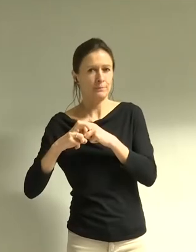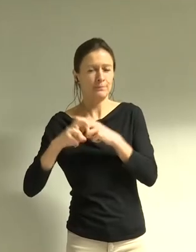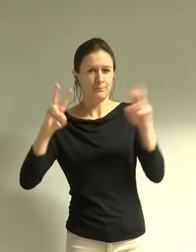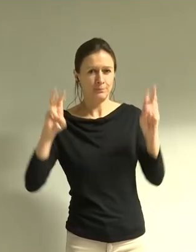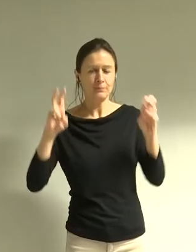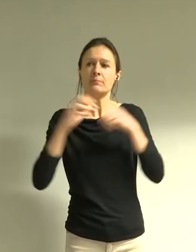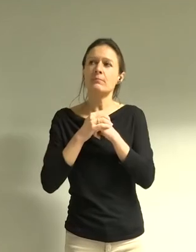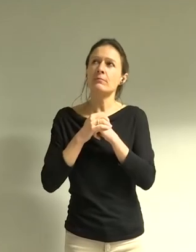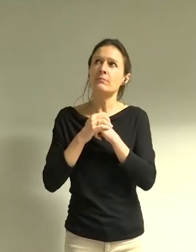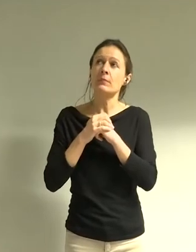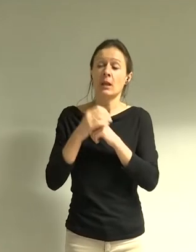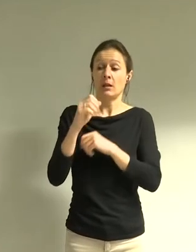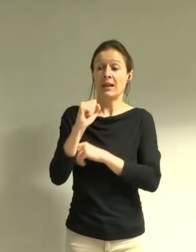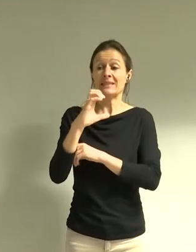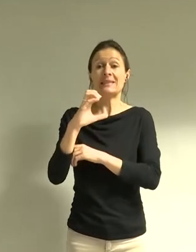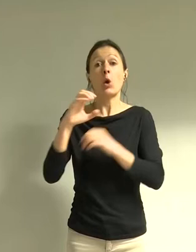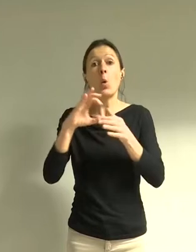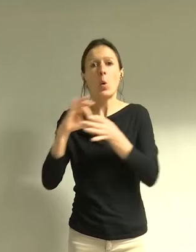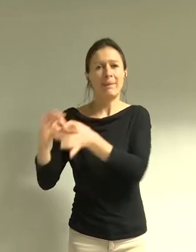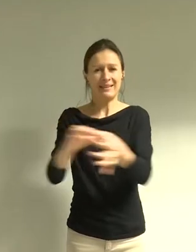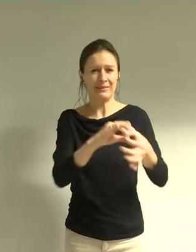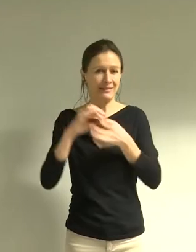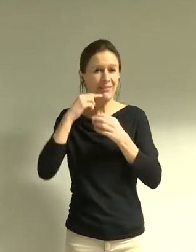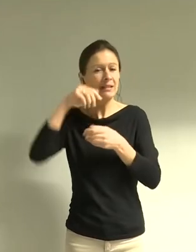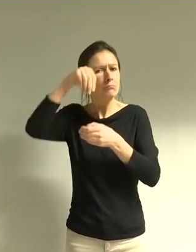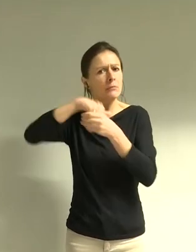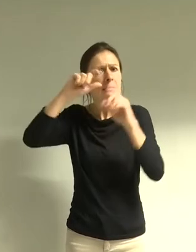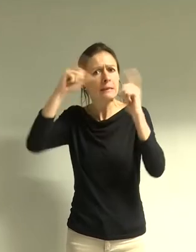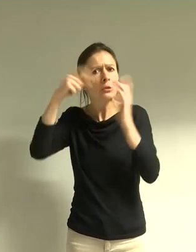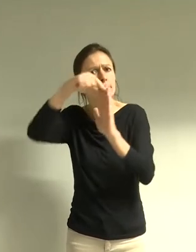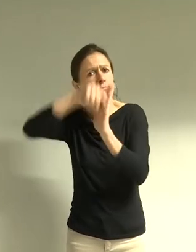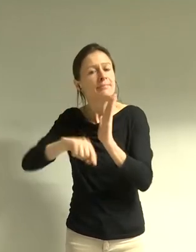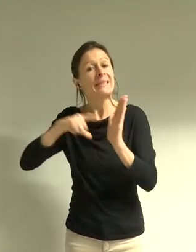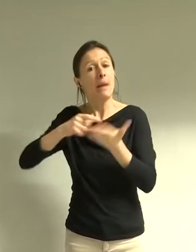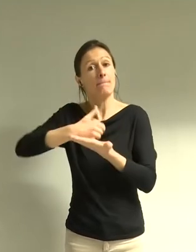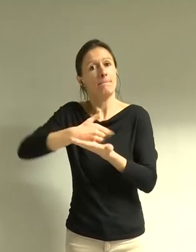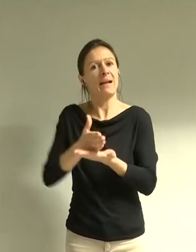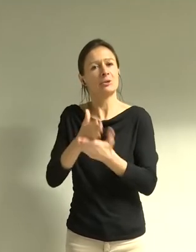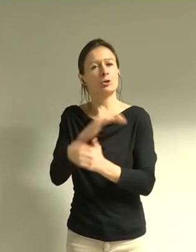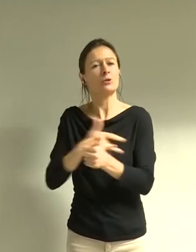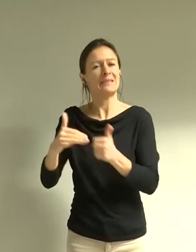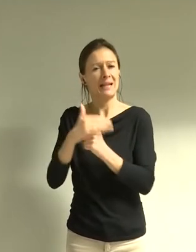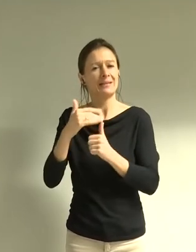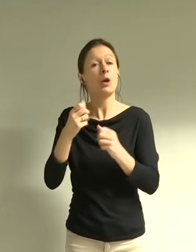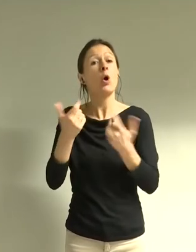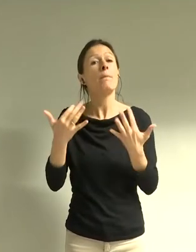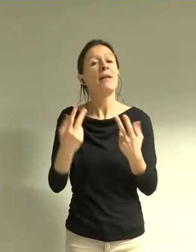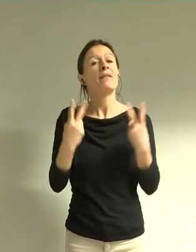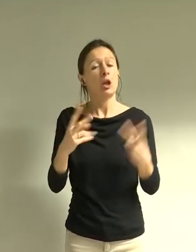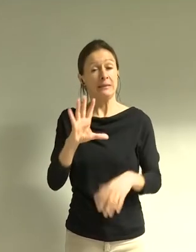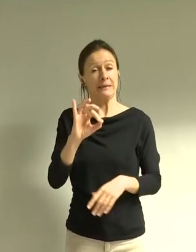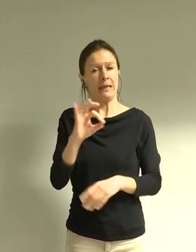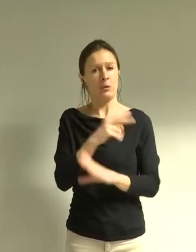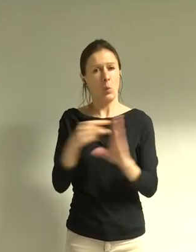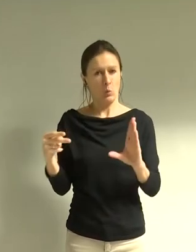on fixe donc les statuts dans les statuts la valeur d'une part sociale ici 50 euros qui permet de